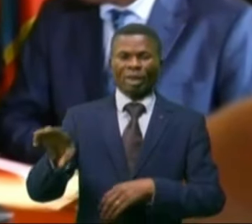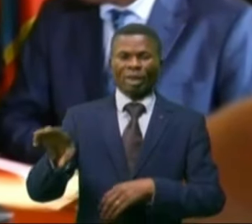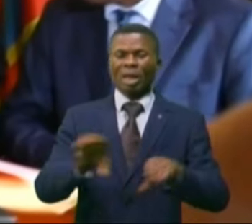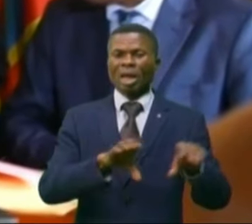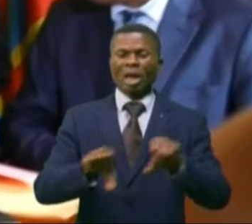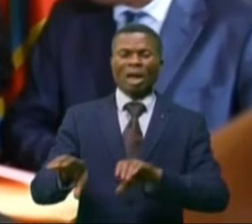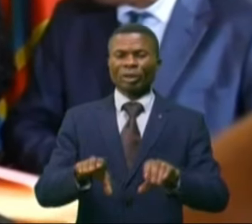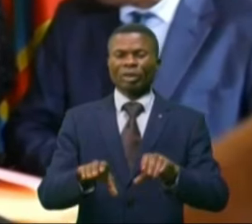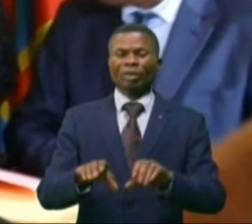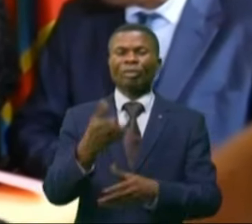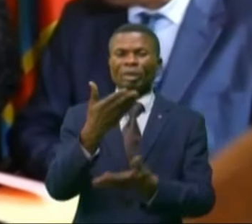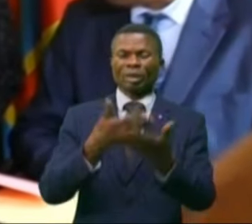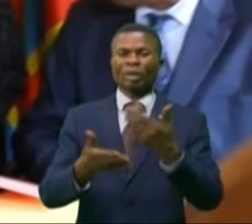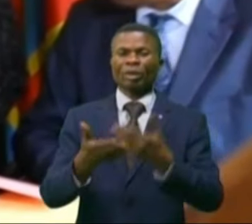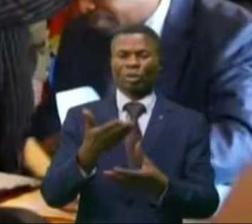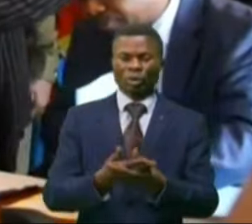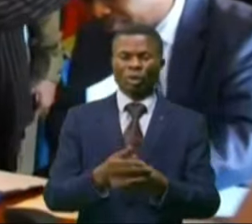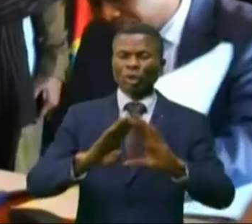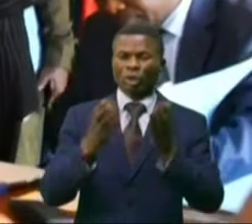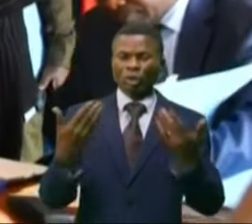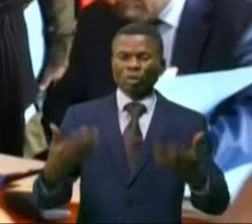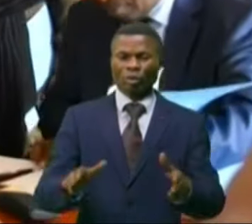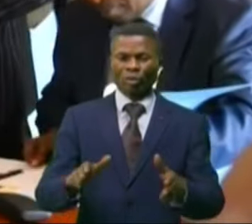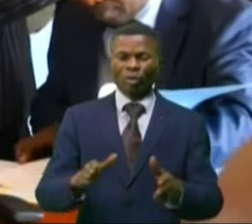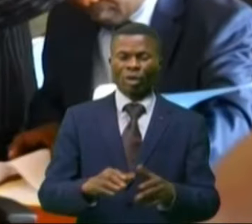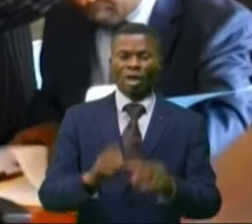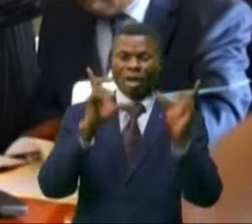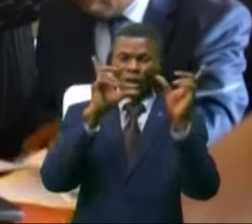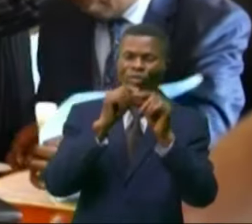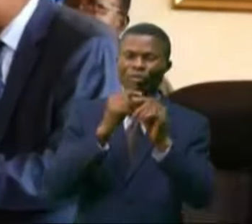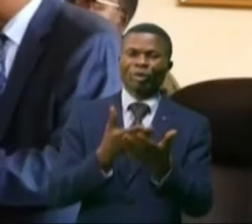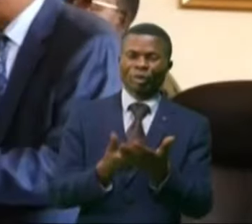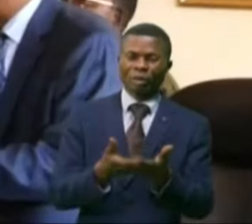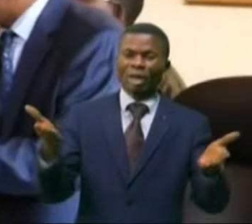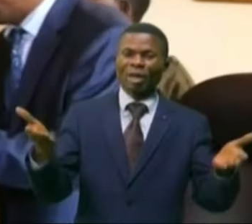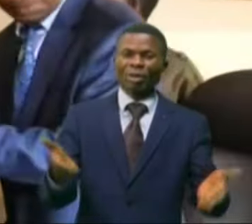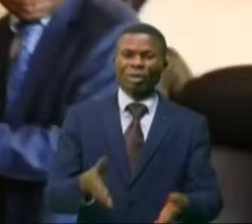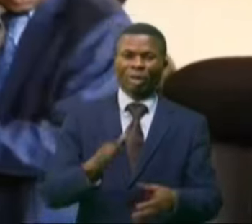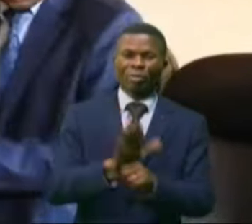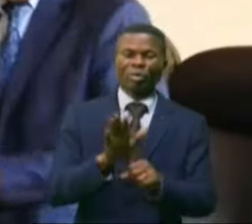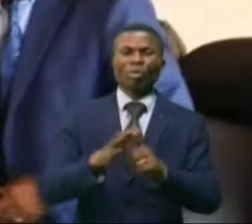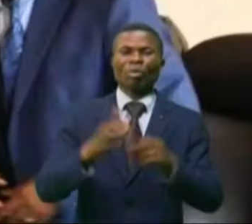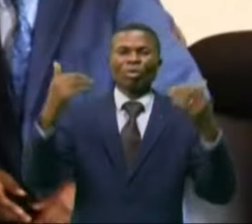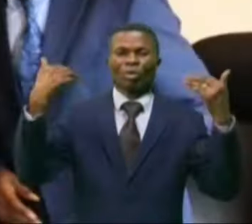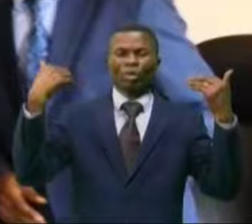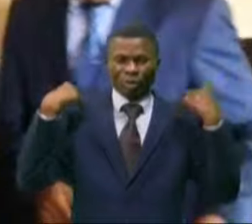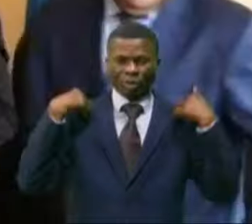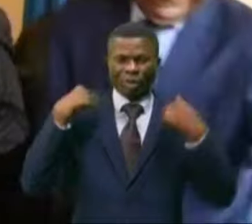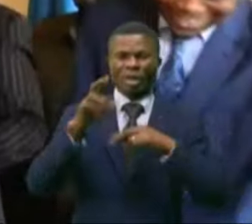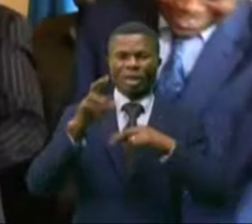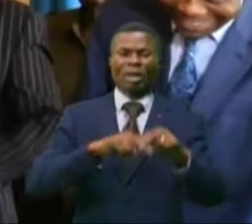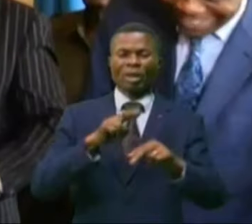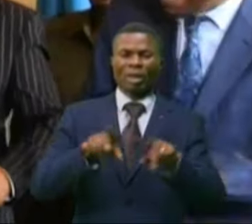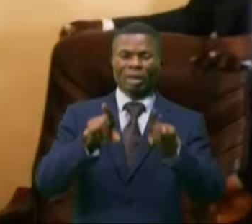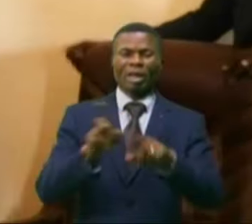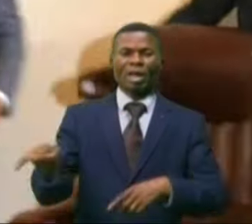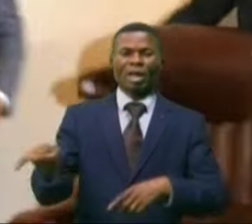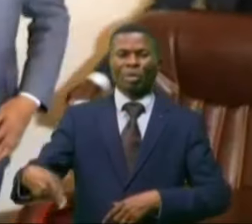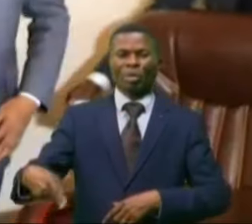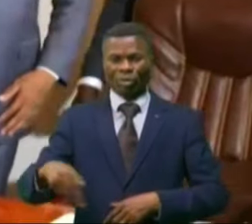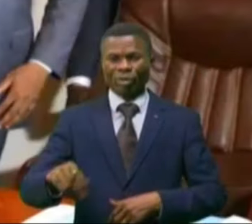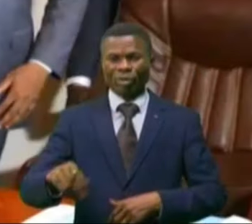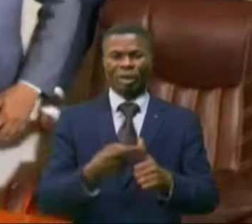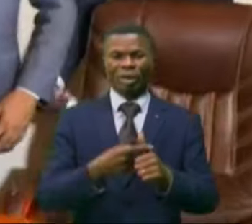reprise. Enfin, tout s'est clôturé par l'échange de fauteuils. C'était en présence de plusieurs autorités nationales et provinciales,